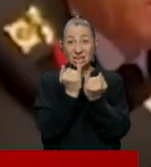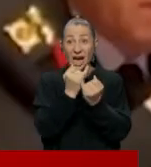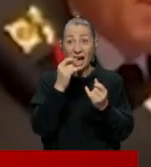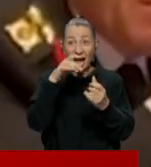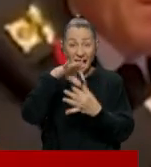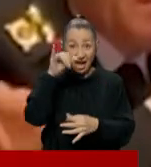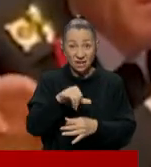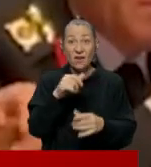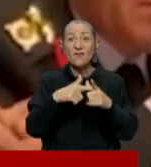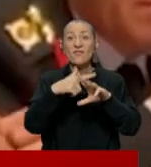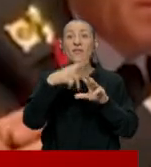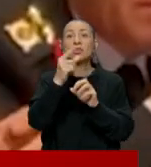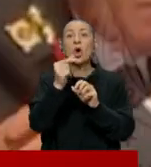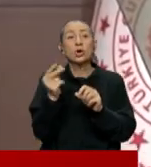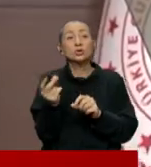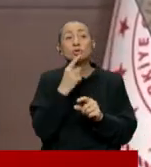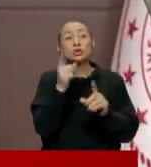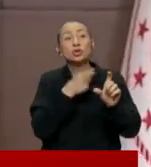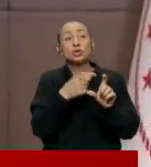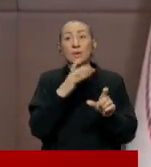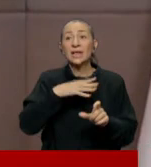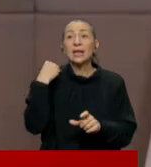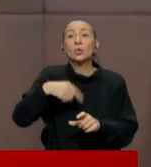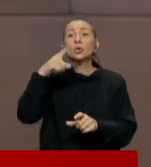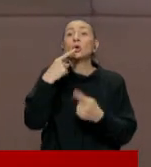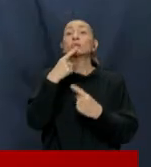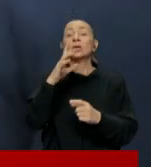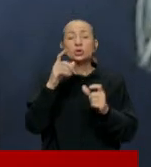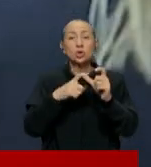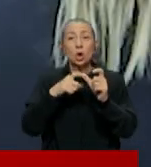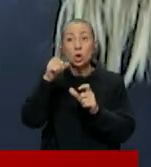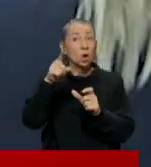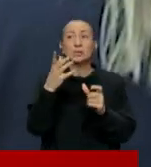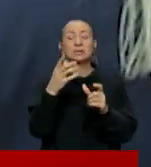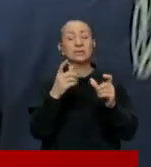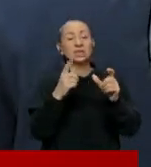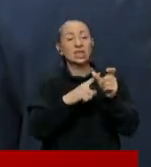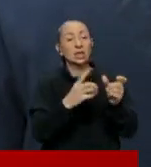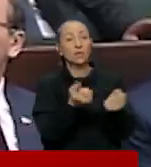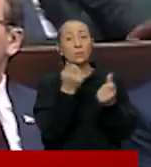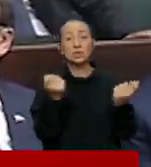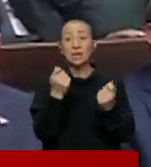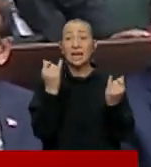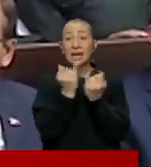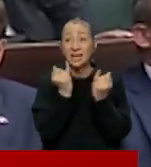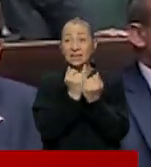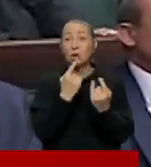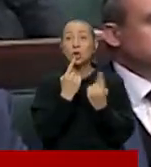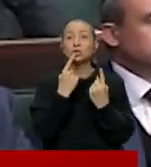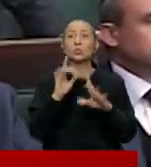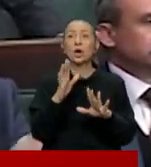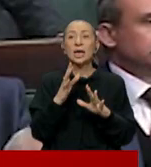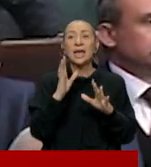FETÖ soruşturmasına yönelik Yeni Gün'de de konuşmadı ama İçişleri Bakanı Soylu Çataklı'yı savunmaya çalıştı. Kardeşleriyle